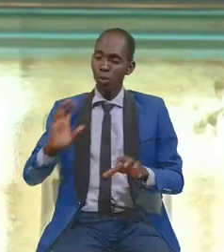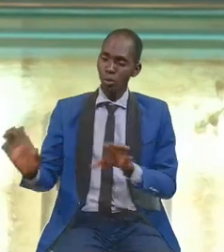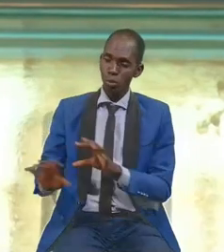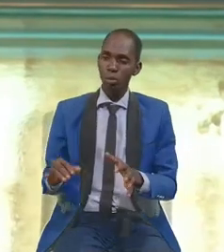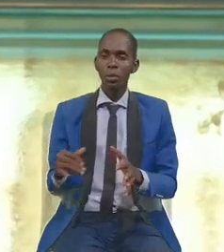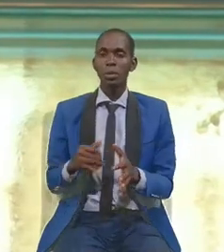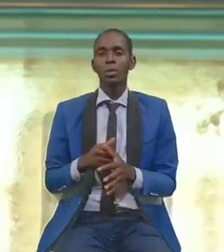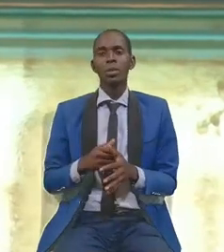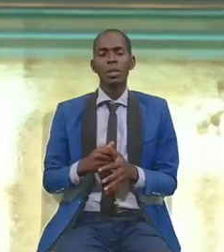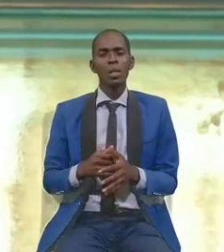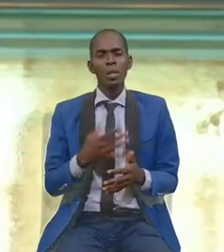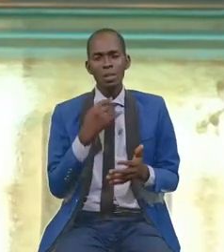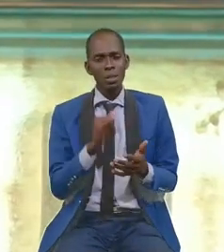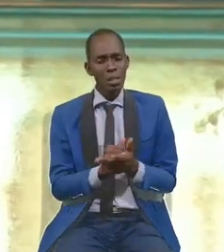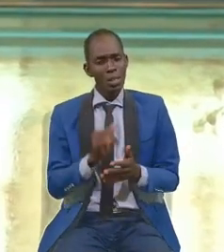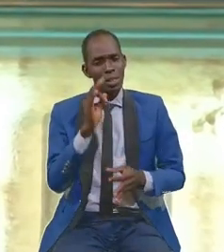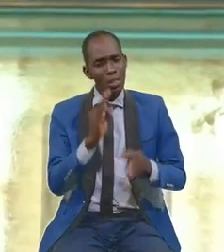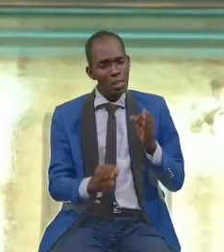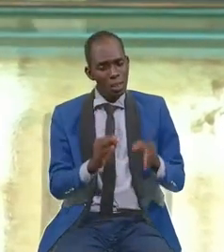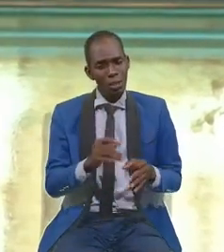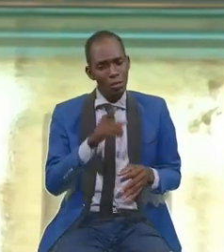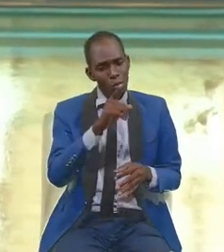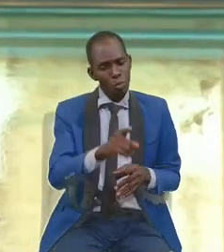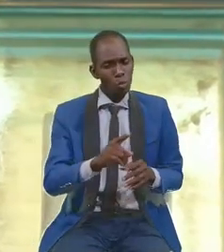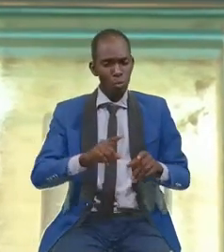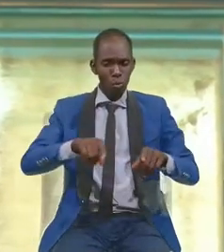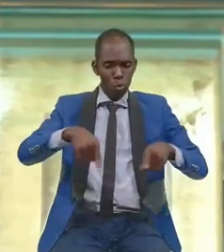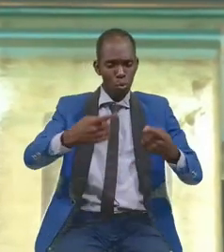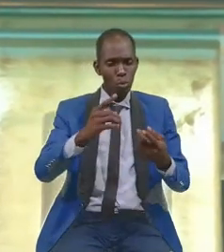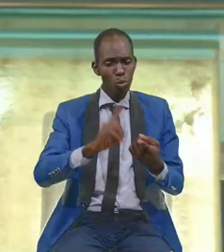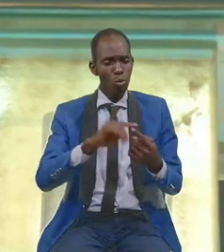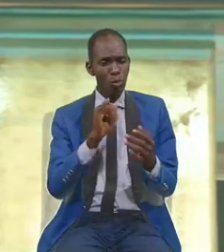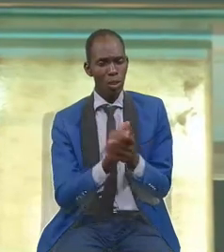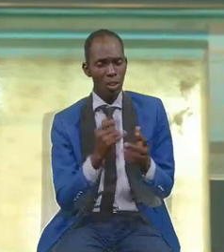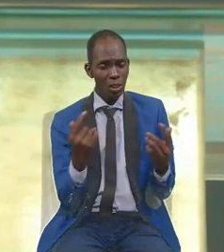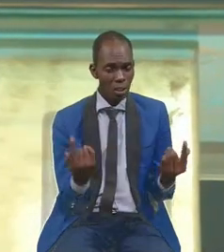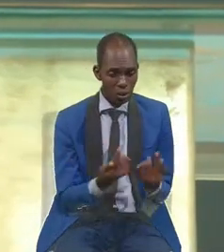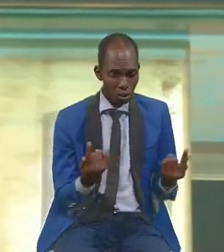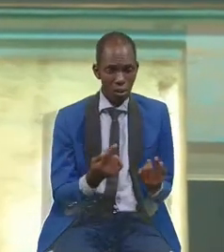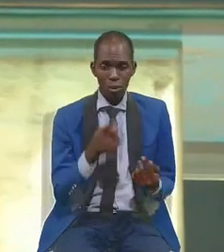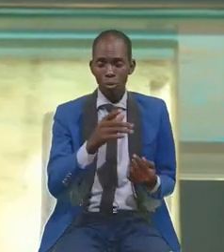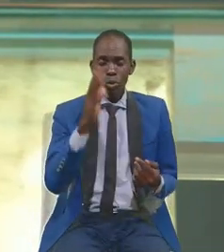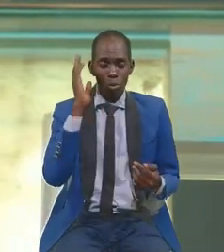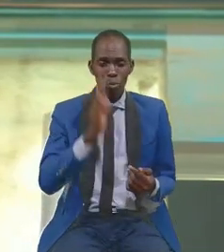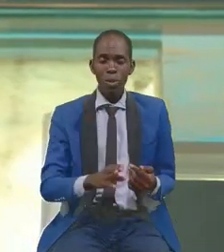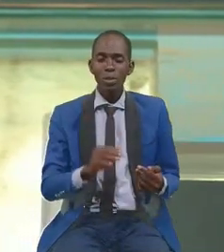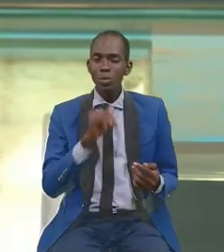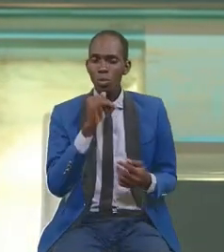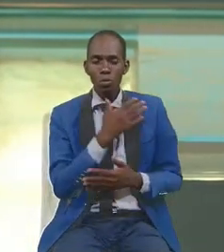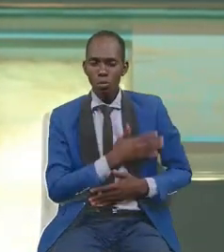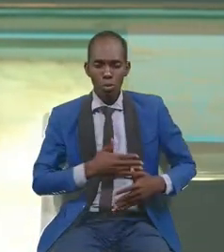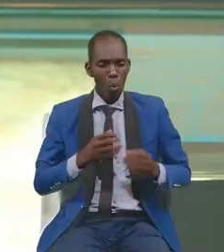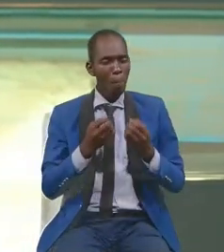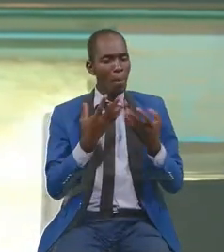tous les privilèges que tu as dans l'église te seront retirés. Mais moi je vais faire ça, délibérément. 26